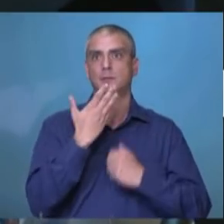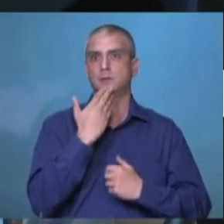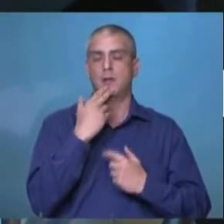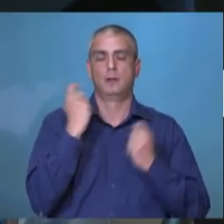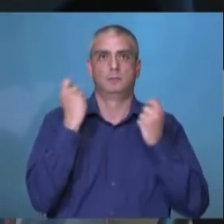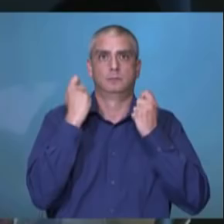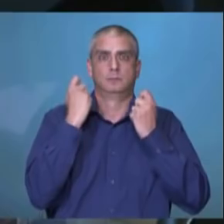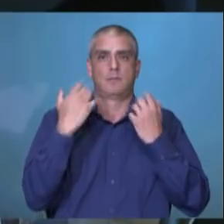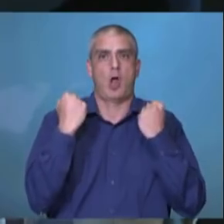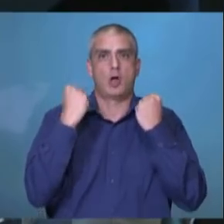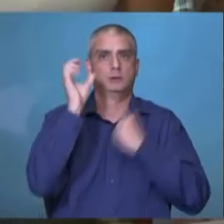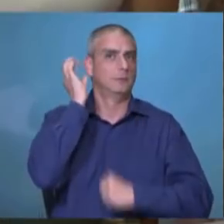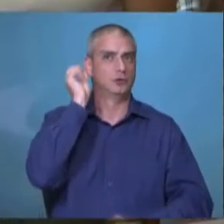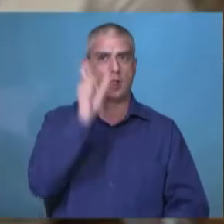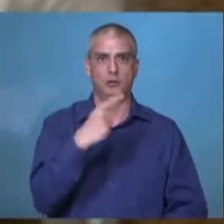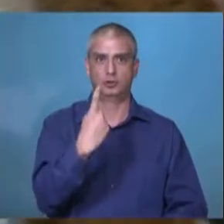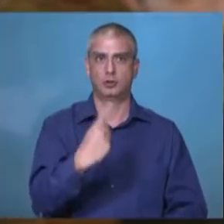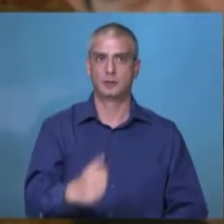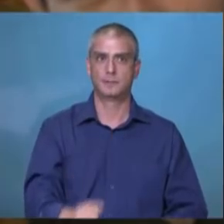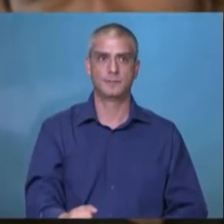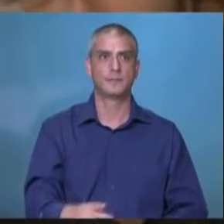ונפעם מעוצמתה. הנושא של המשפחה היה קרוב